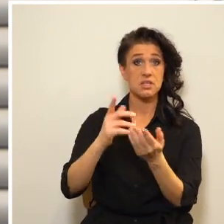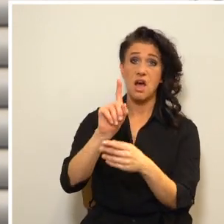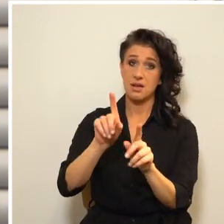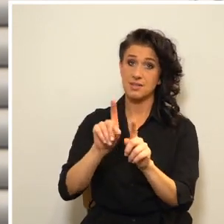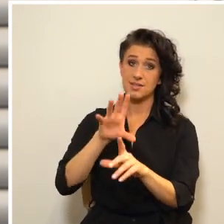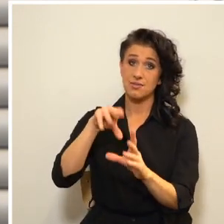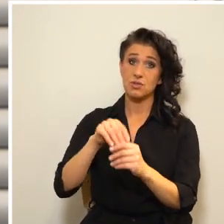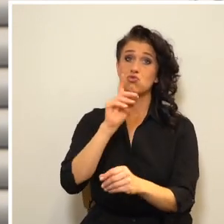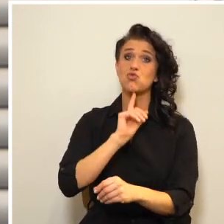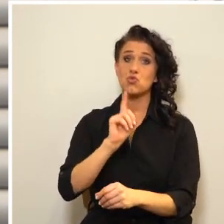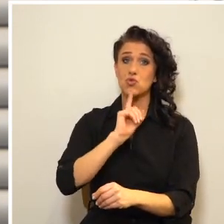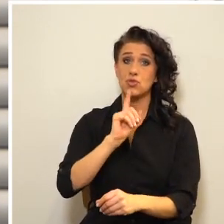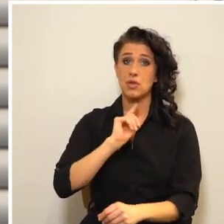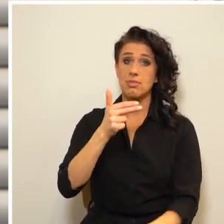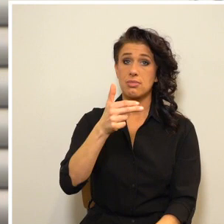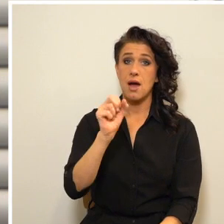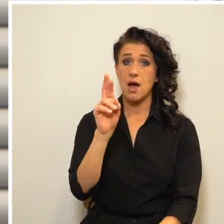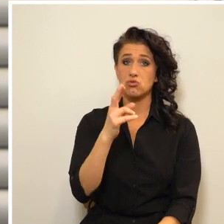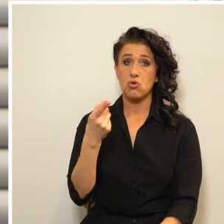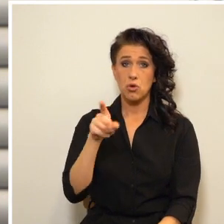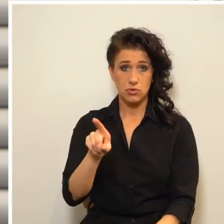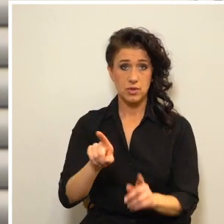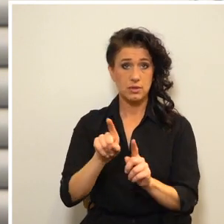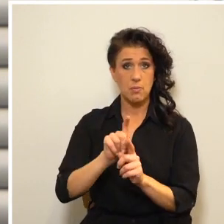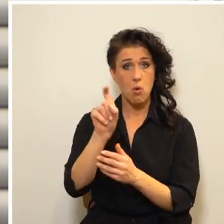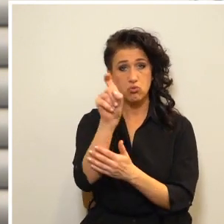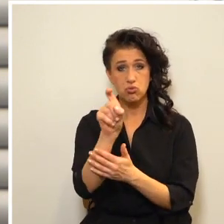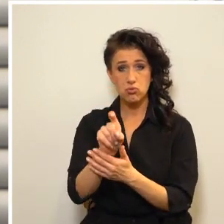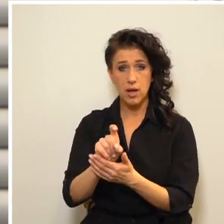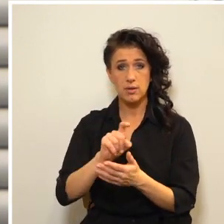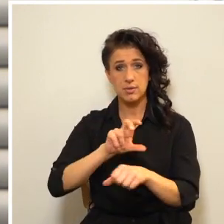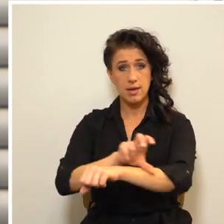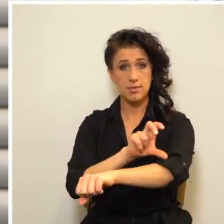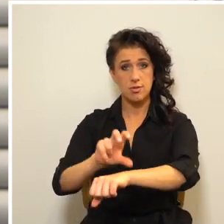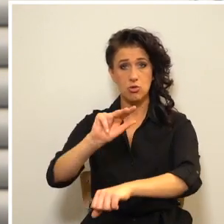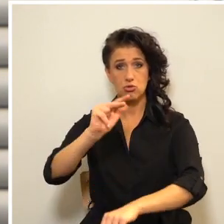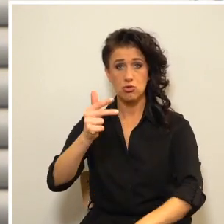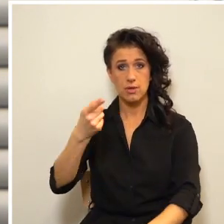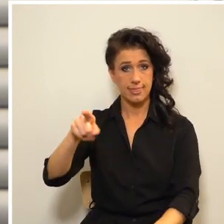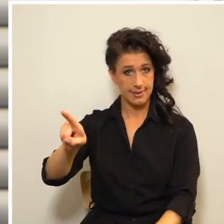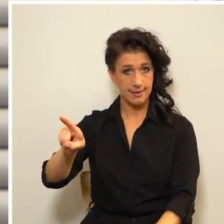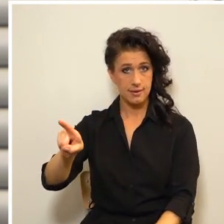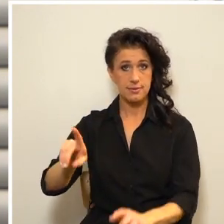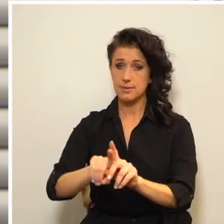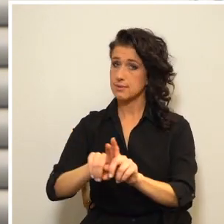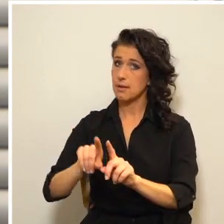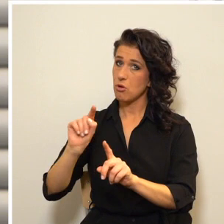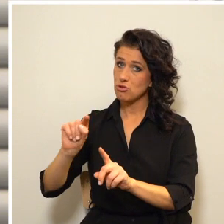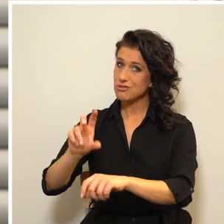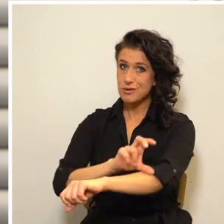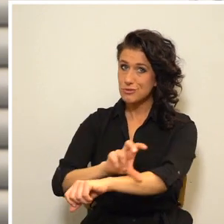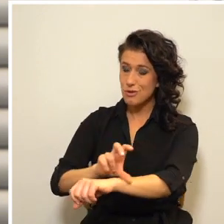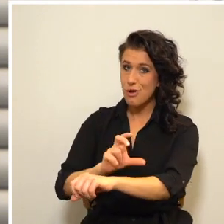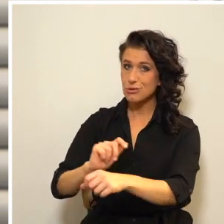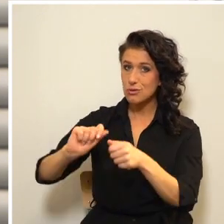bądź też drukowanych narządach tak w technologii 3D przykład technologia Druku 3D To jest taka technologia która